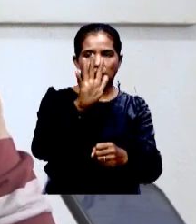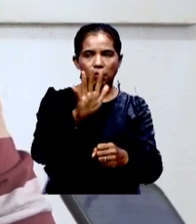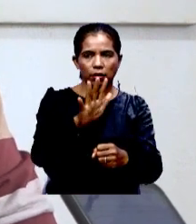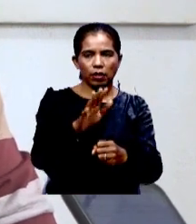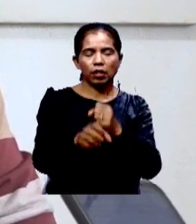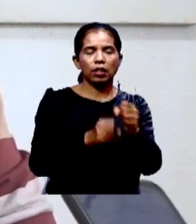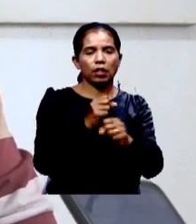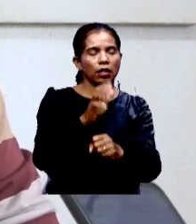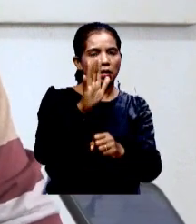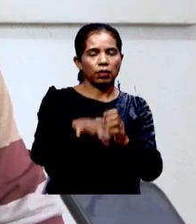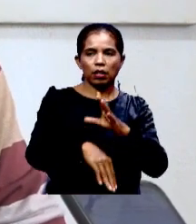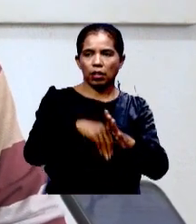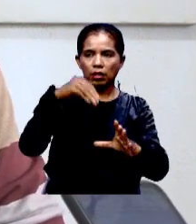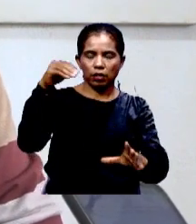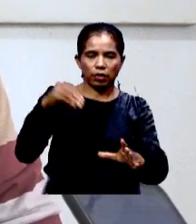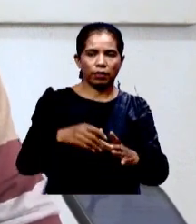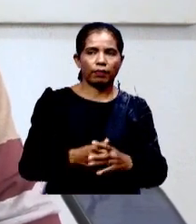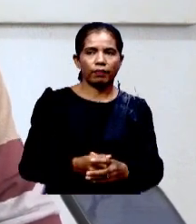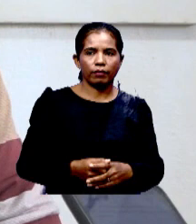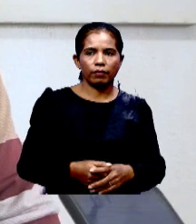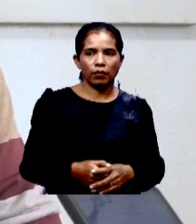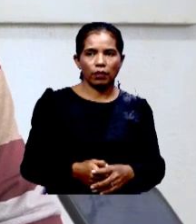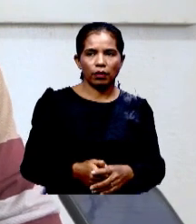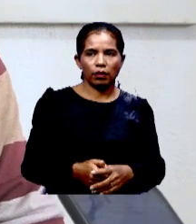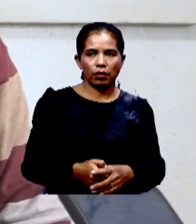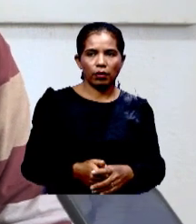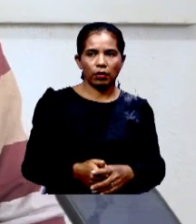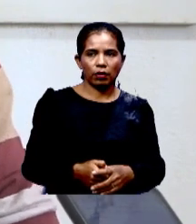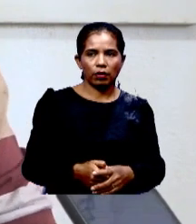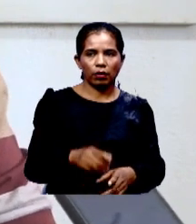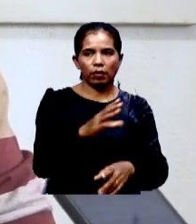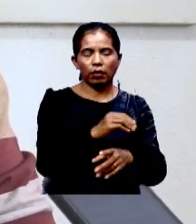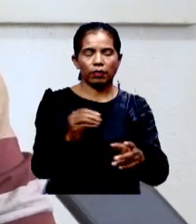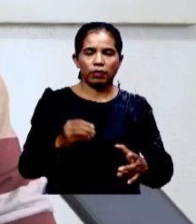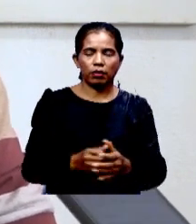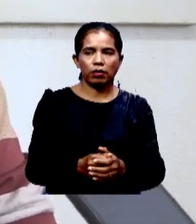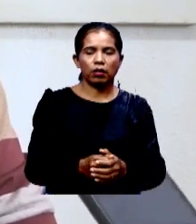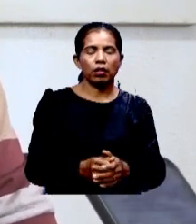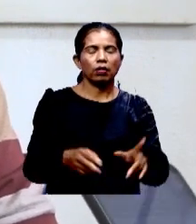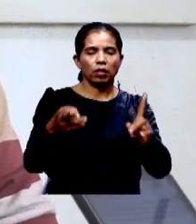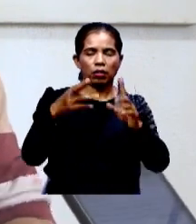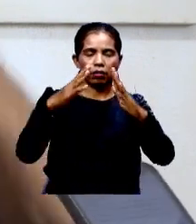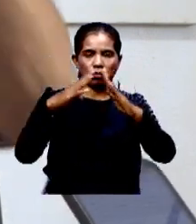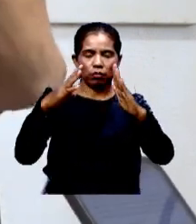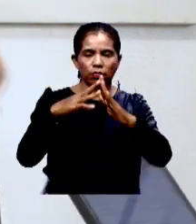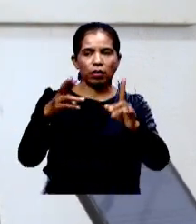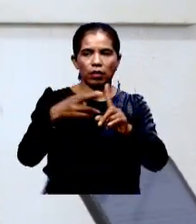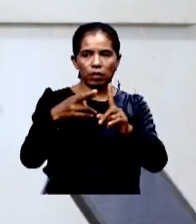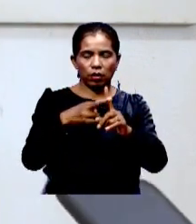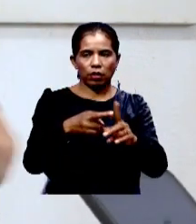hasai. Hasai tau ya osuaru. Konsitu osuaru ni mana konsitu berate be.